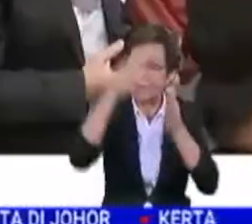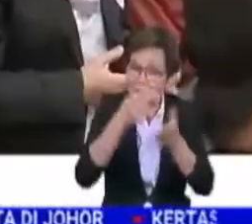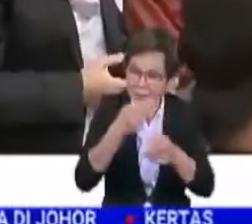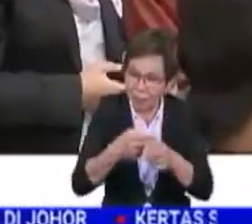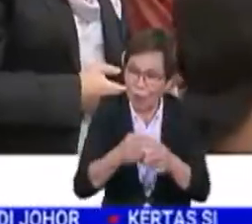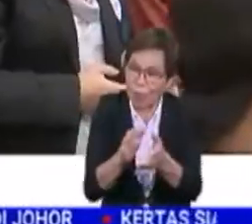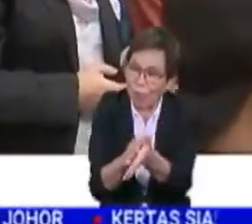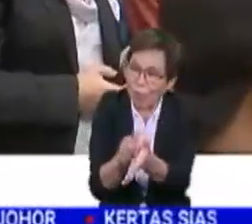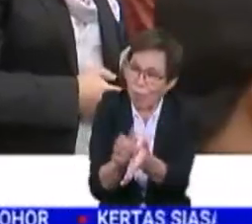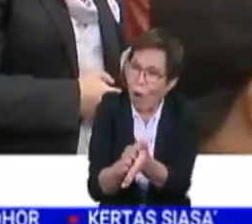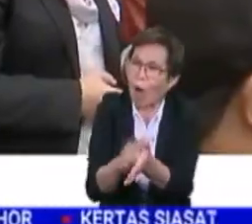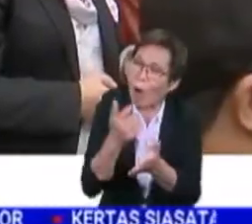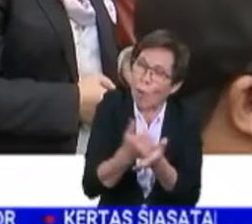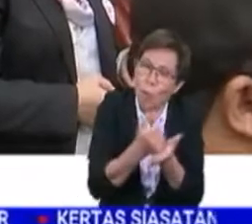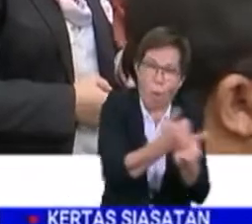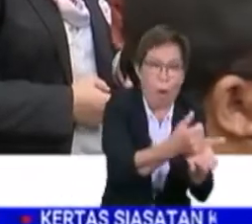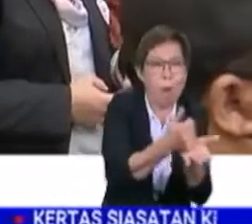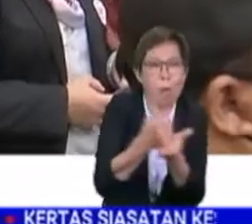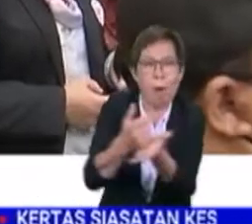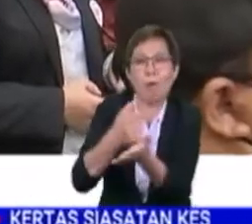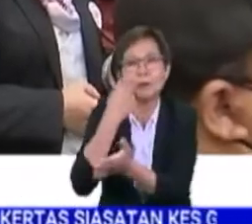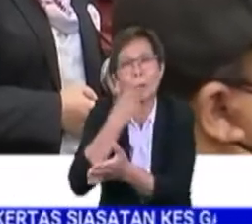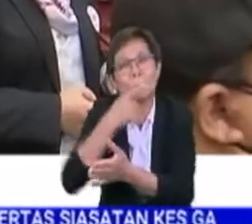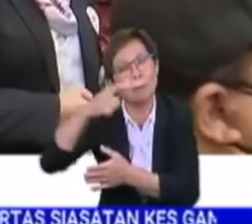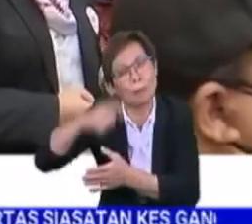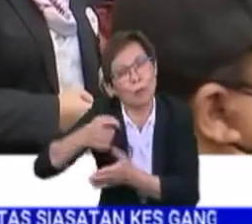memberi bantuan kepada mereka yang memerlukan.